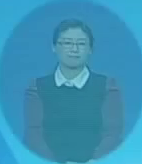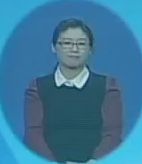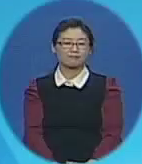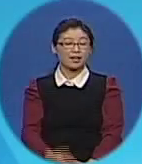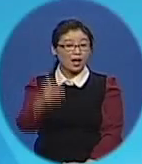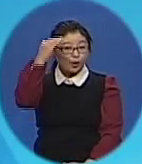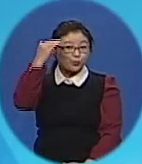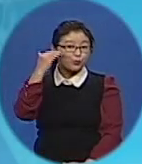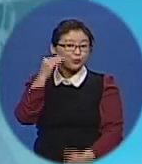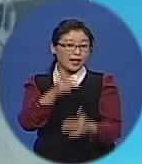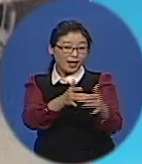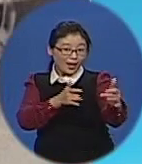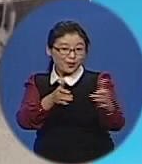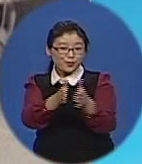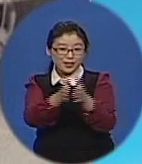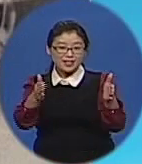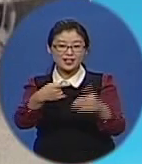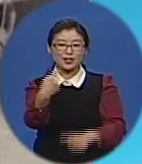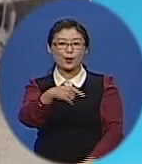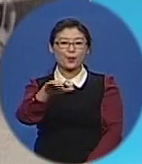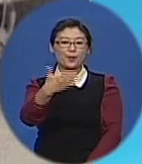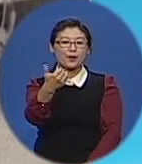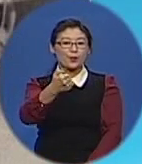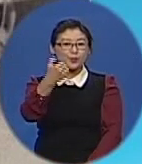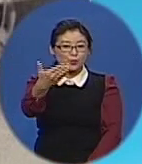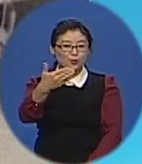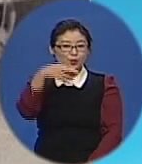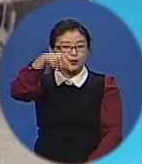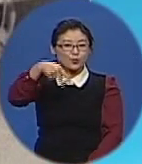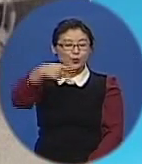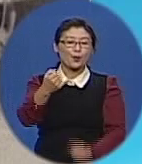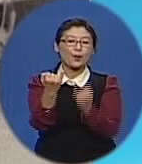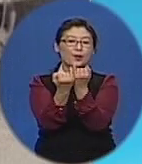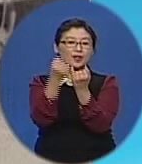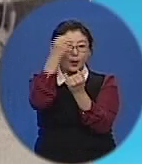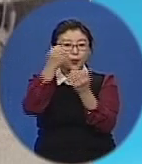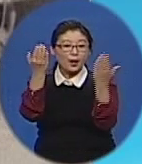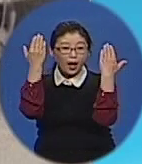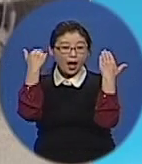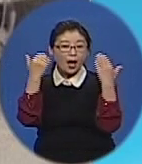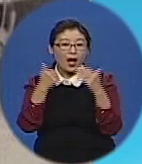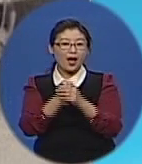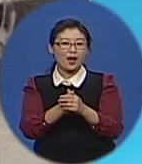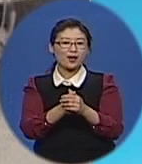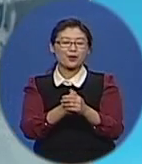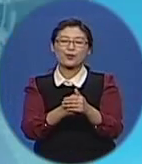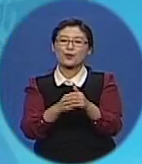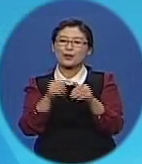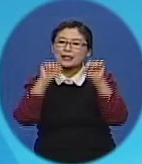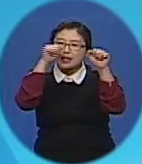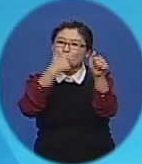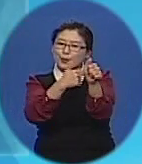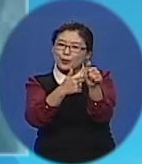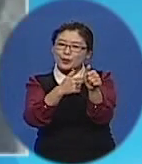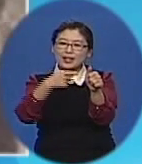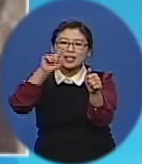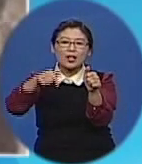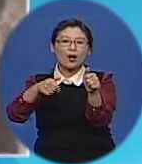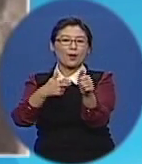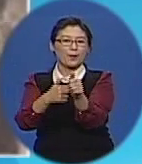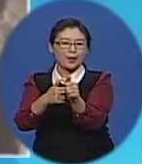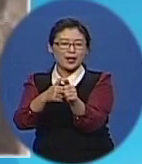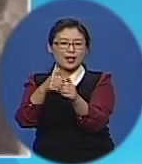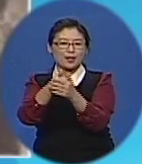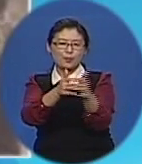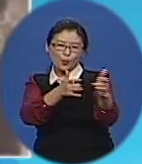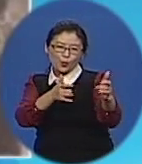우리나라에서의 양궁은 1959년 수도 여자고등학교 체육교사 석봉근이 궁도에 관심을 보이며